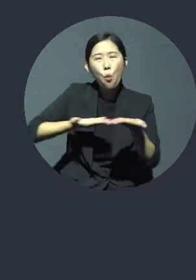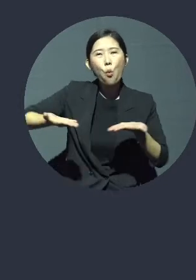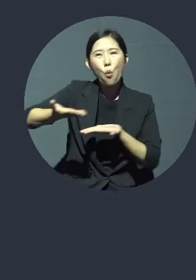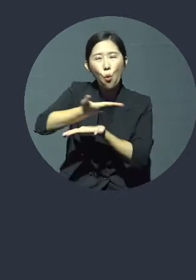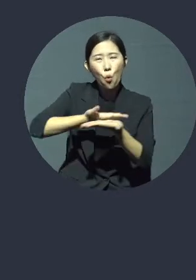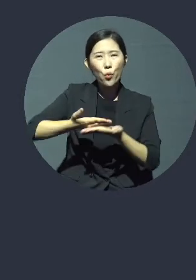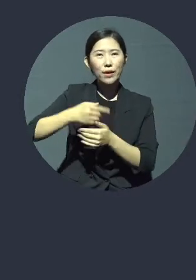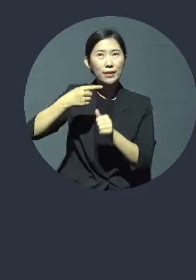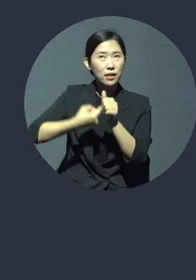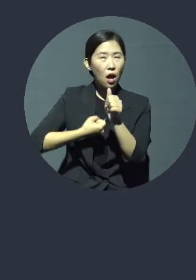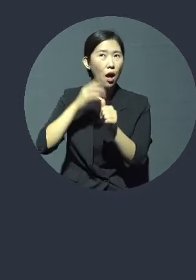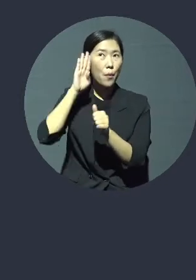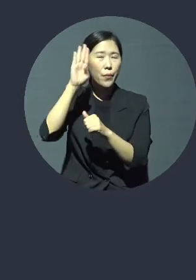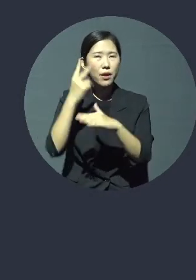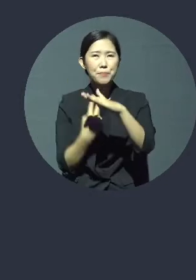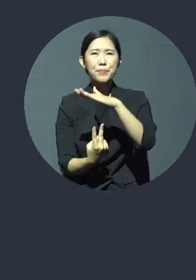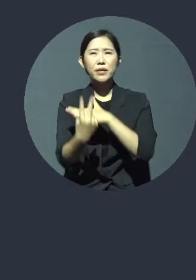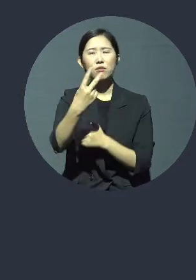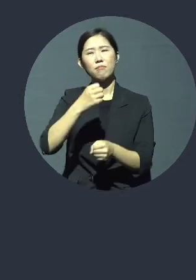있습니다.